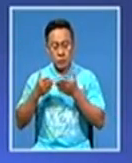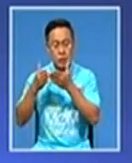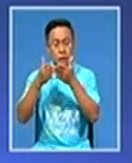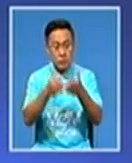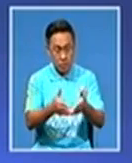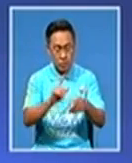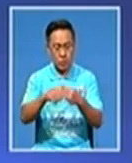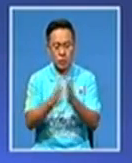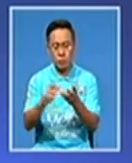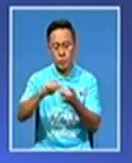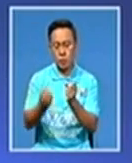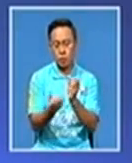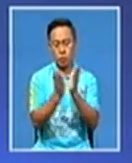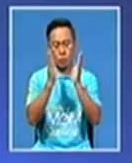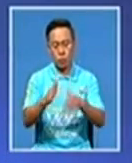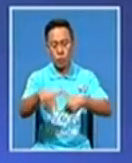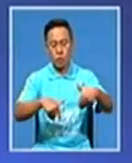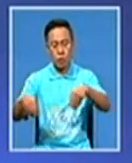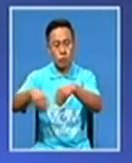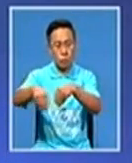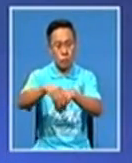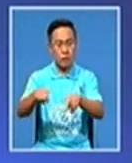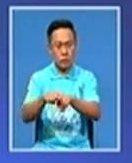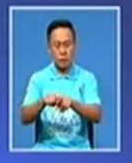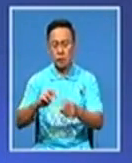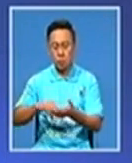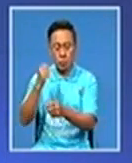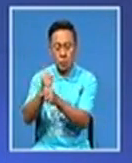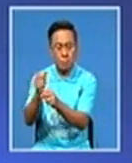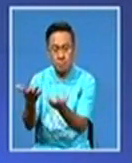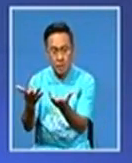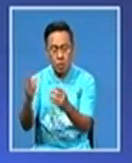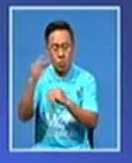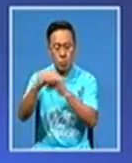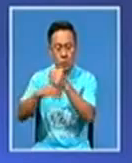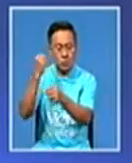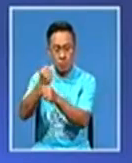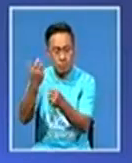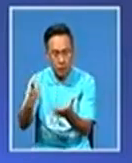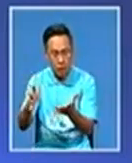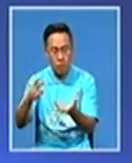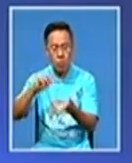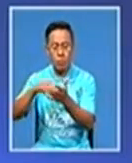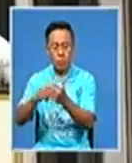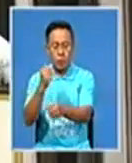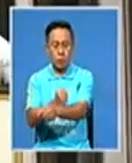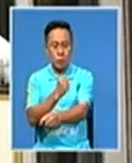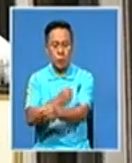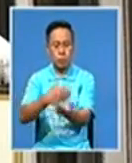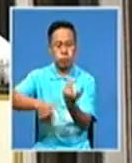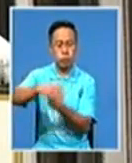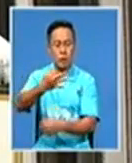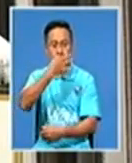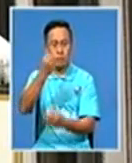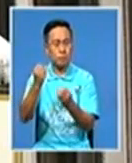นะครับมันอาจจะมีผลกระทบกับประชาชนในพื้นที่ด้วยแต่ทีนี้ถ้าเราไปไม่ได้เลยเนี่ยโครงการเหล่านี้มันเกิดขึ้นไม่ได้มันก็จ้างงานสร้างอาชีพอะไรไม่